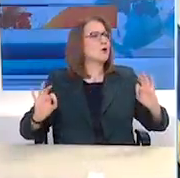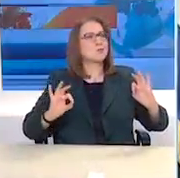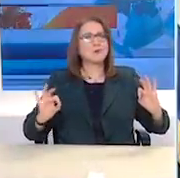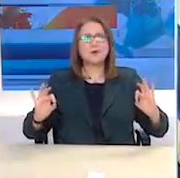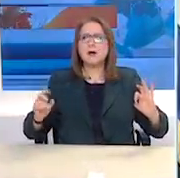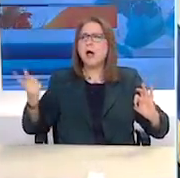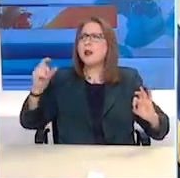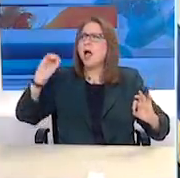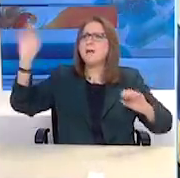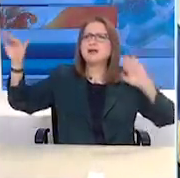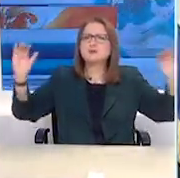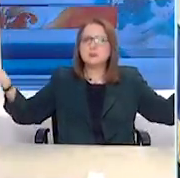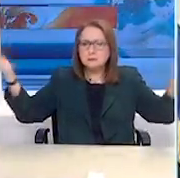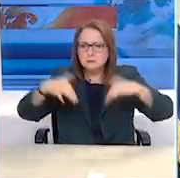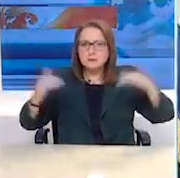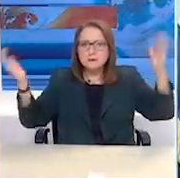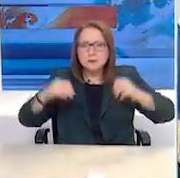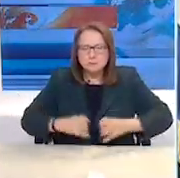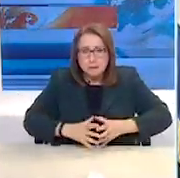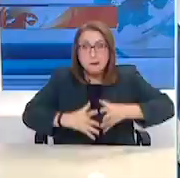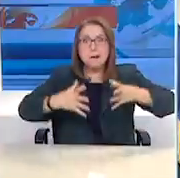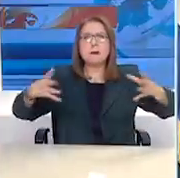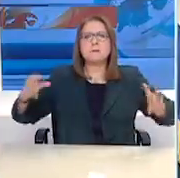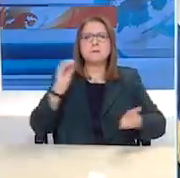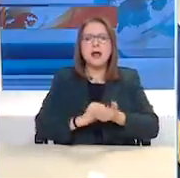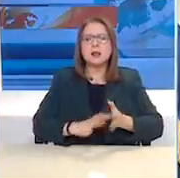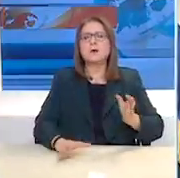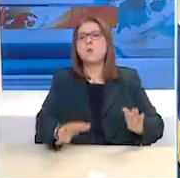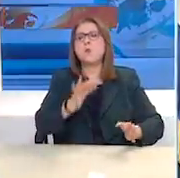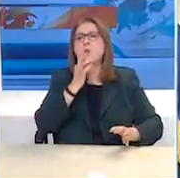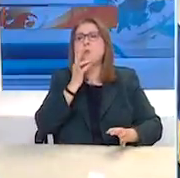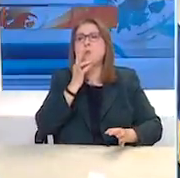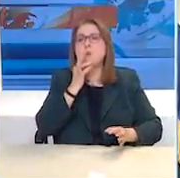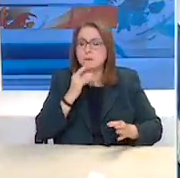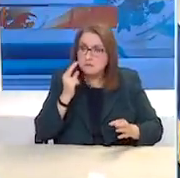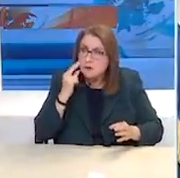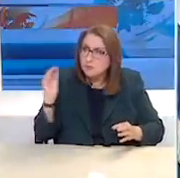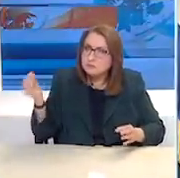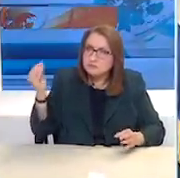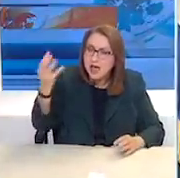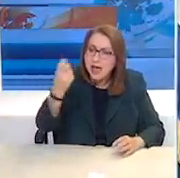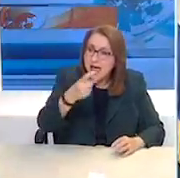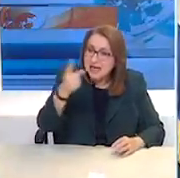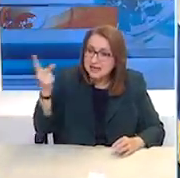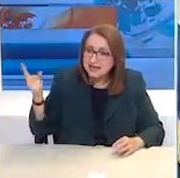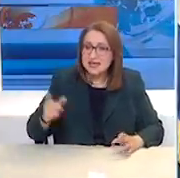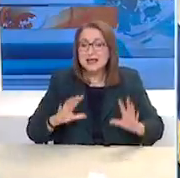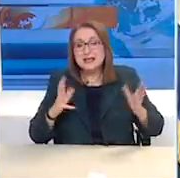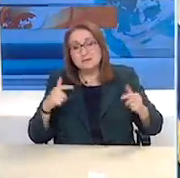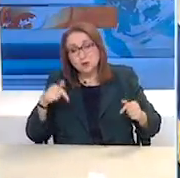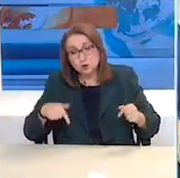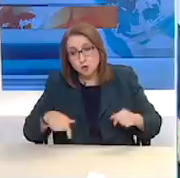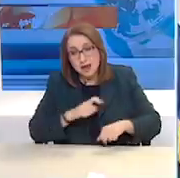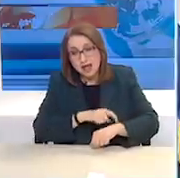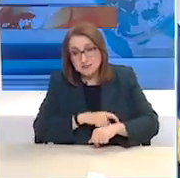εκθετική αύξηση των κρουσμάτων στη χώρα τους. Αυτό εννοούσα και πριν, ότι ανάλογα με την αντοχή του συστήματος υγείας, το οποίο μπορεί να είναι στο 30% αυτή τη